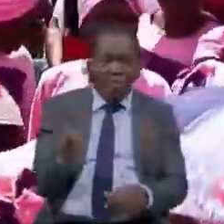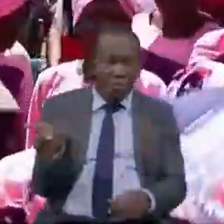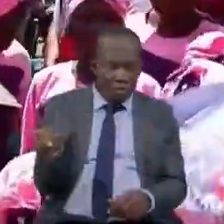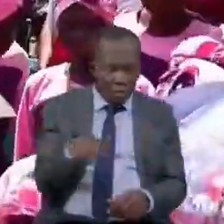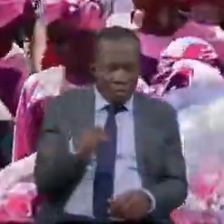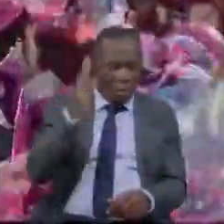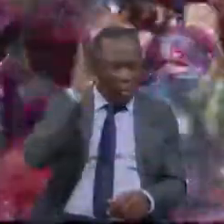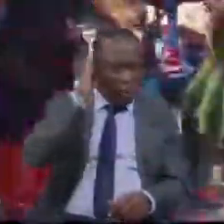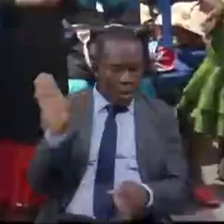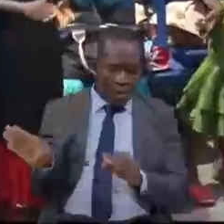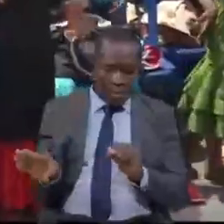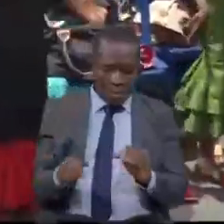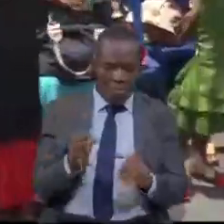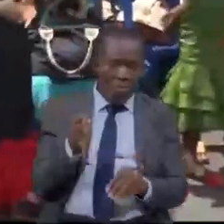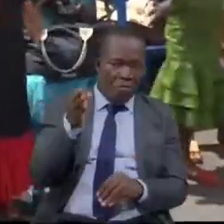Allant partout où tu vas.